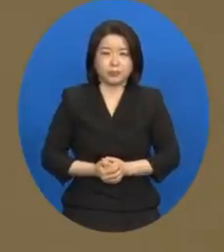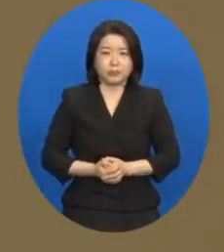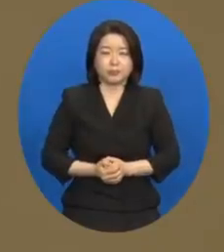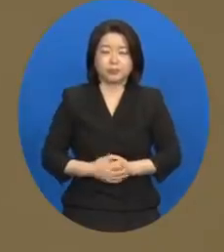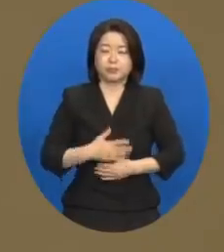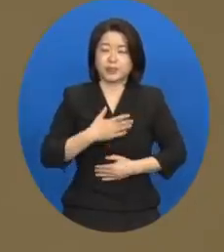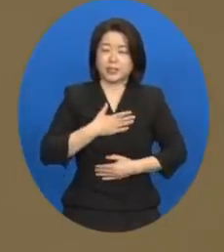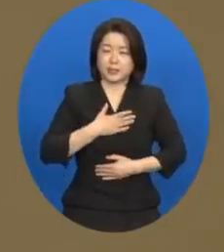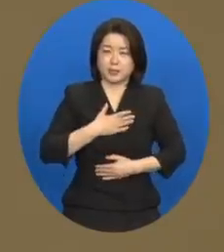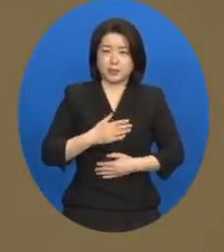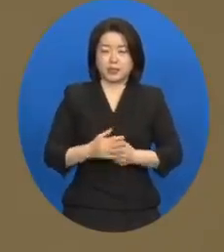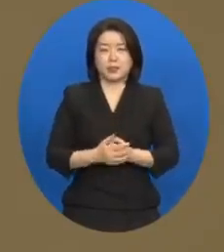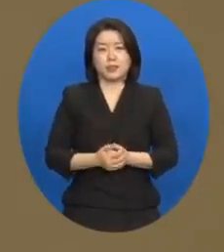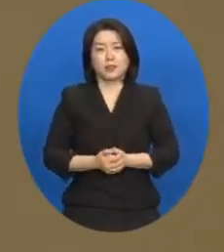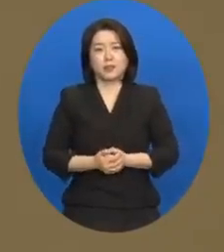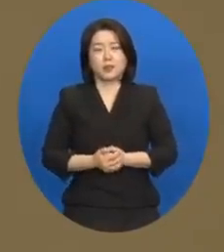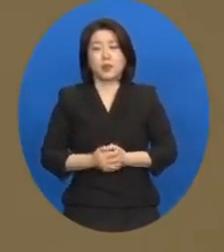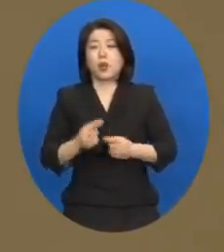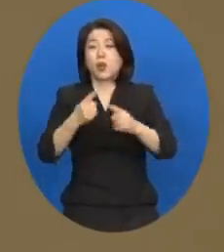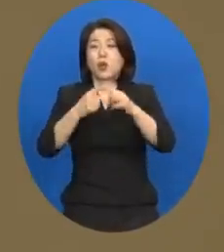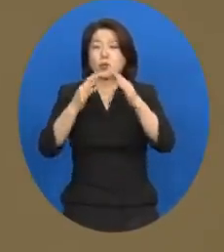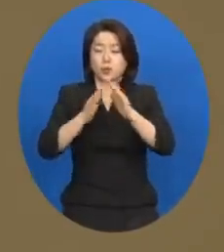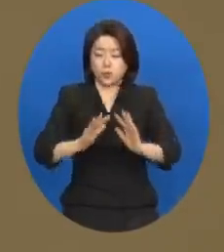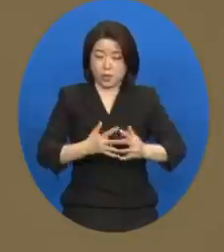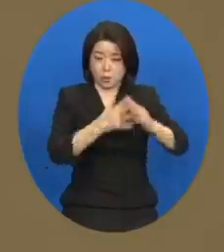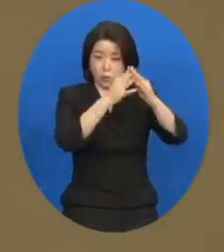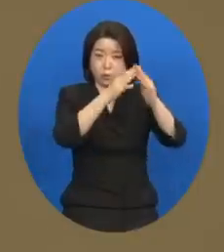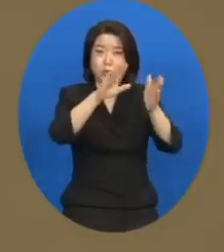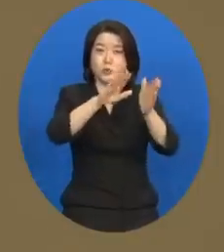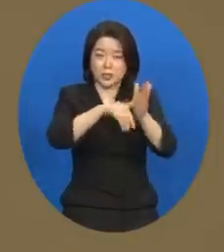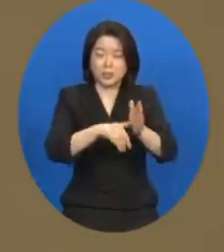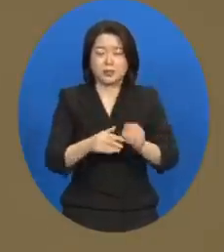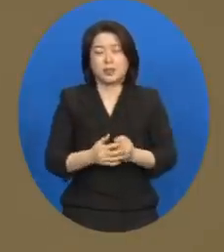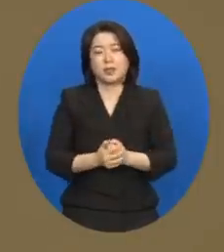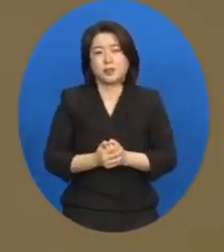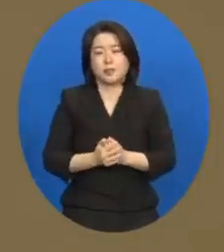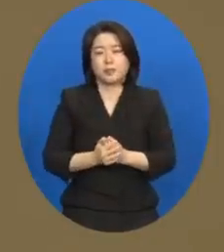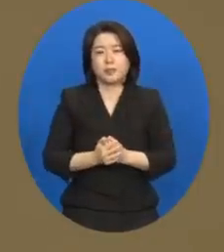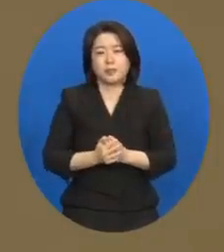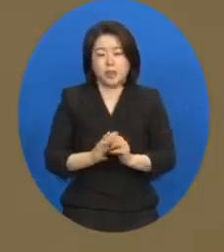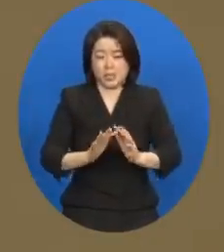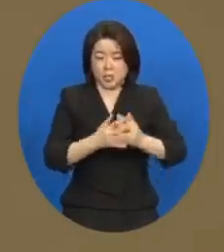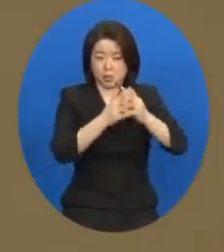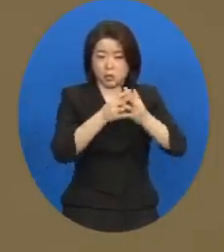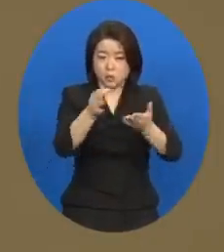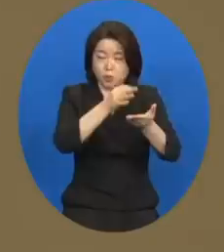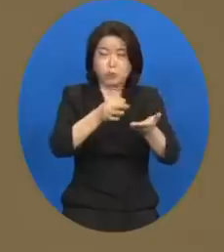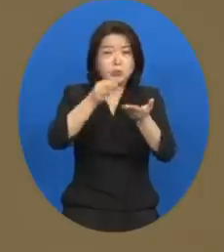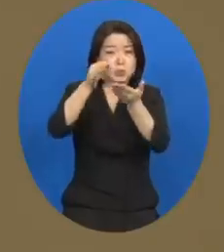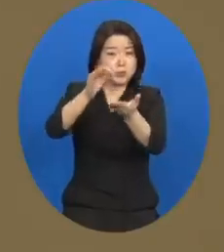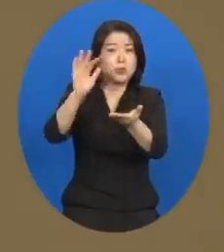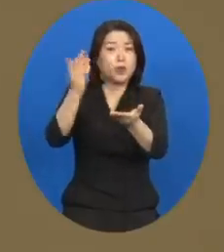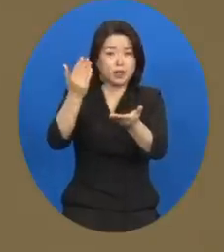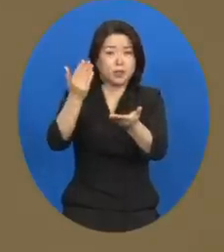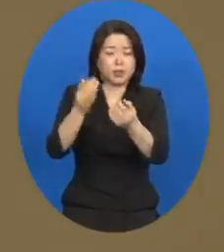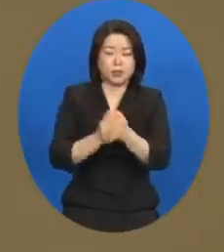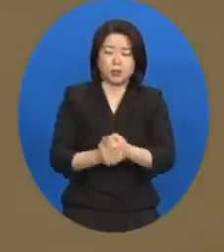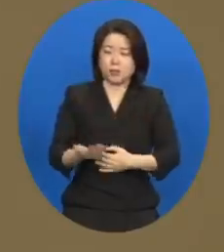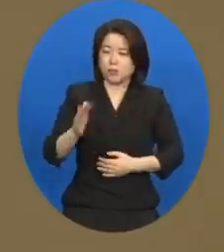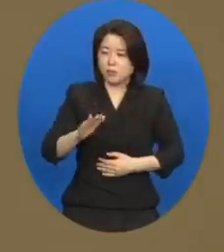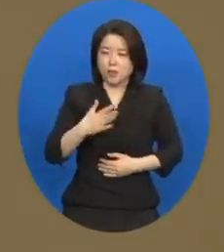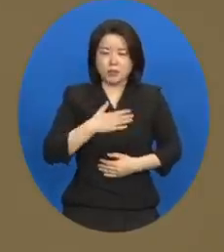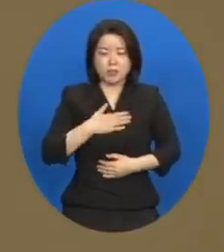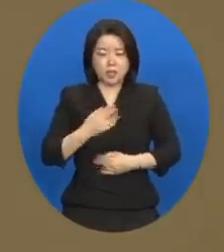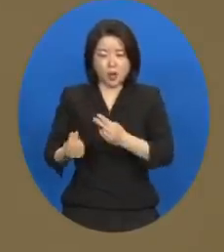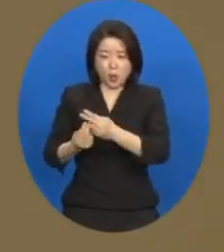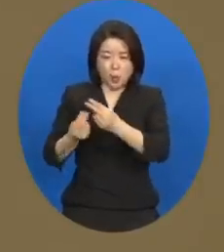제가 교회 건축하는 상황에서 건축 헌금을 드려야 되는데 사실 무슨